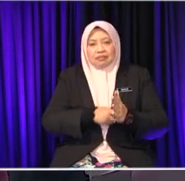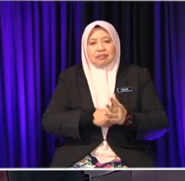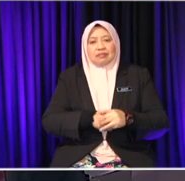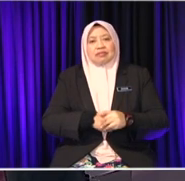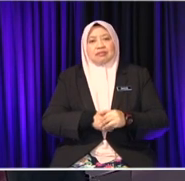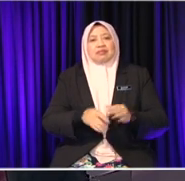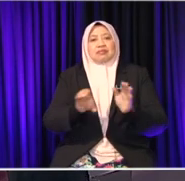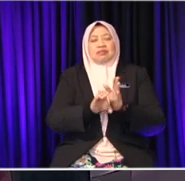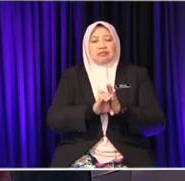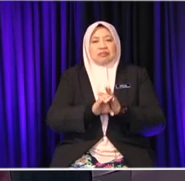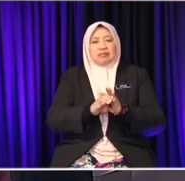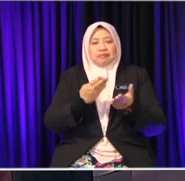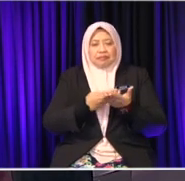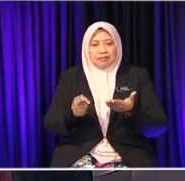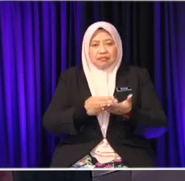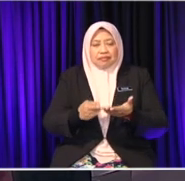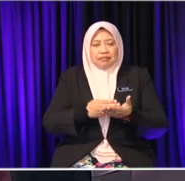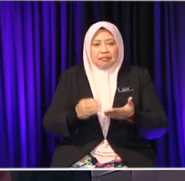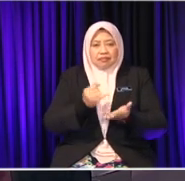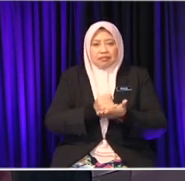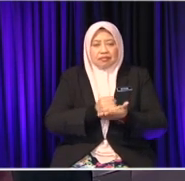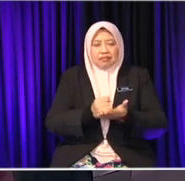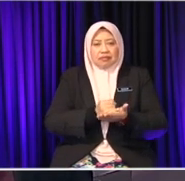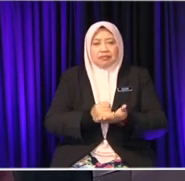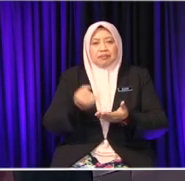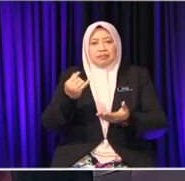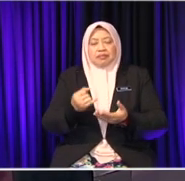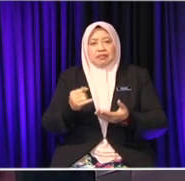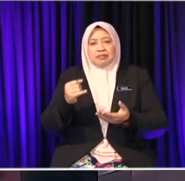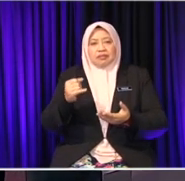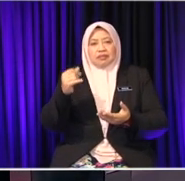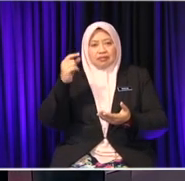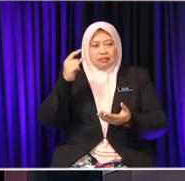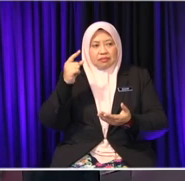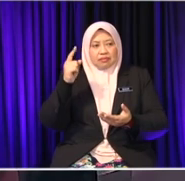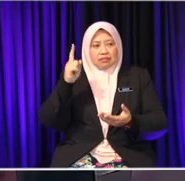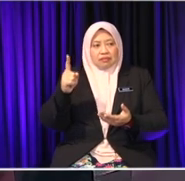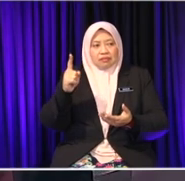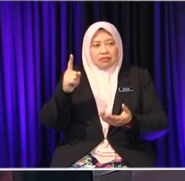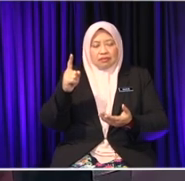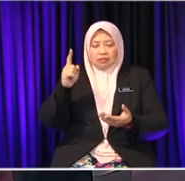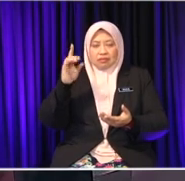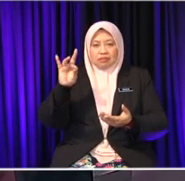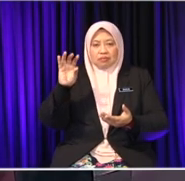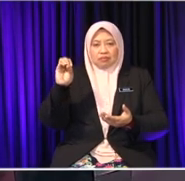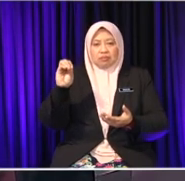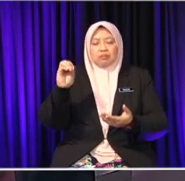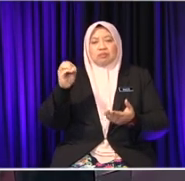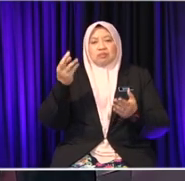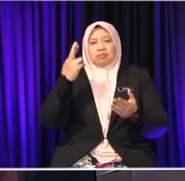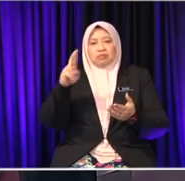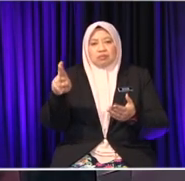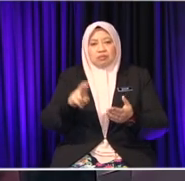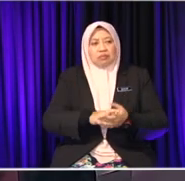180.000 untuk melindungi rumahnya yang ditaksikan bernilai 300.000 Ringgit dengan perjanjian ko insurance